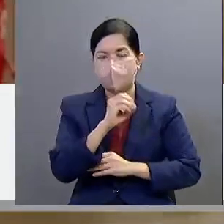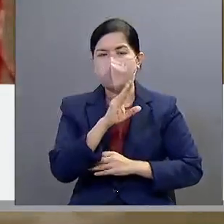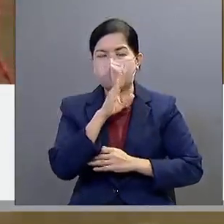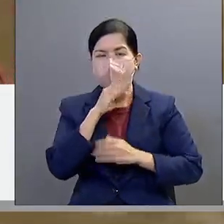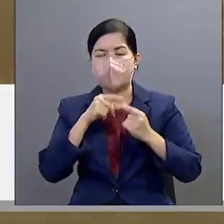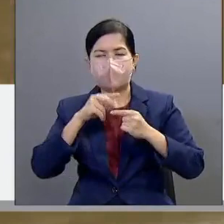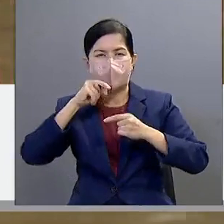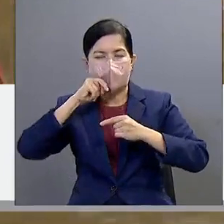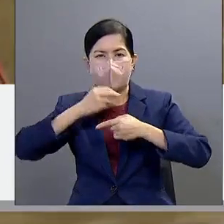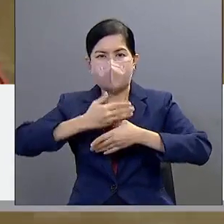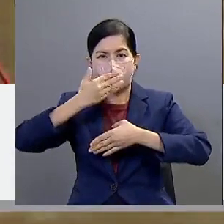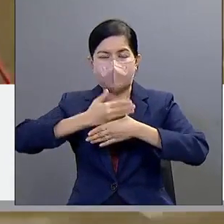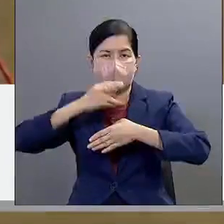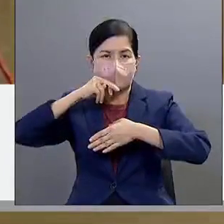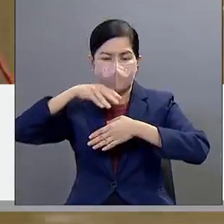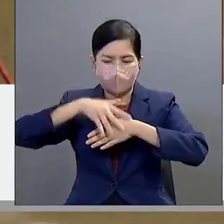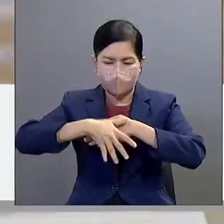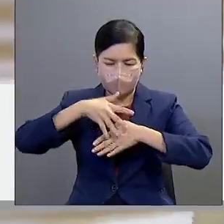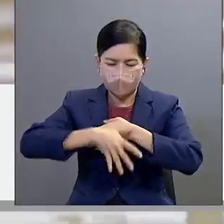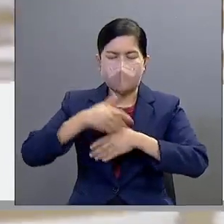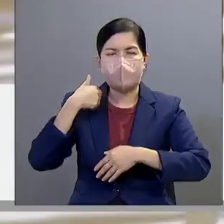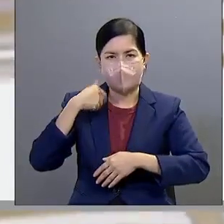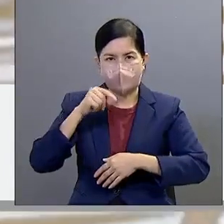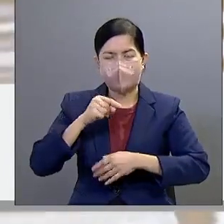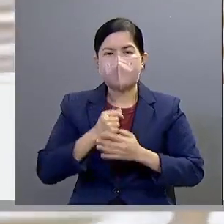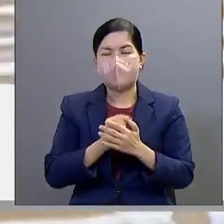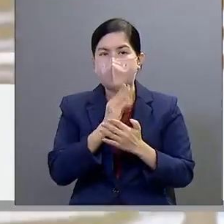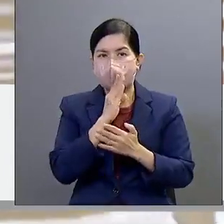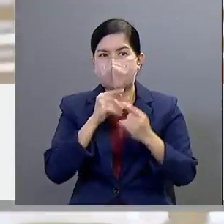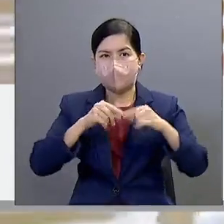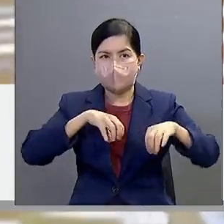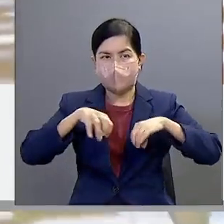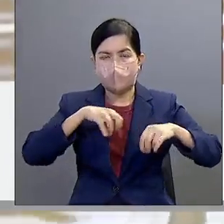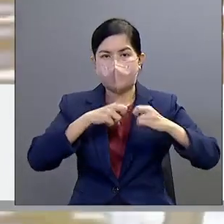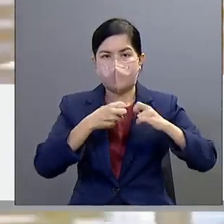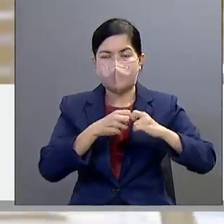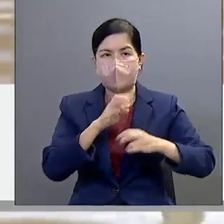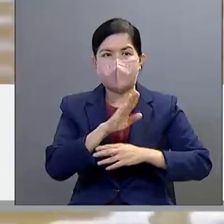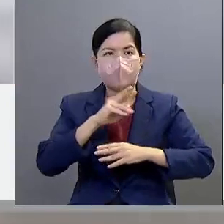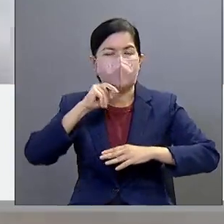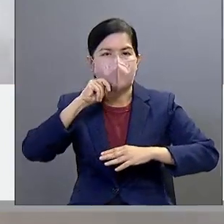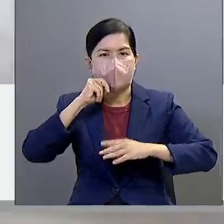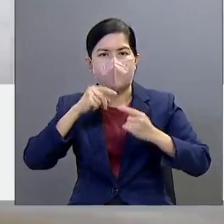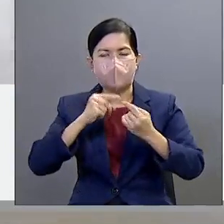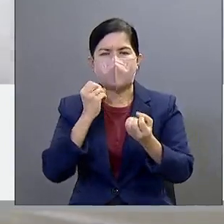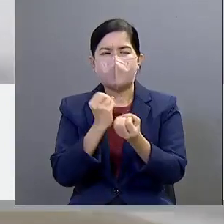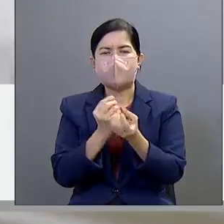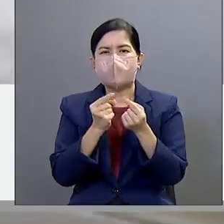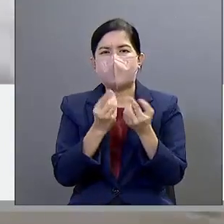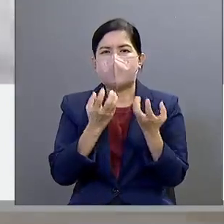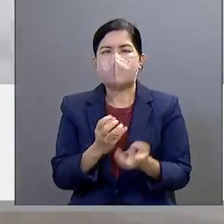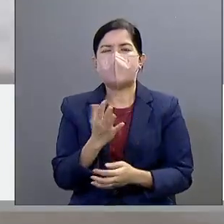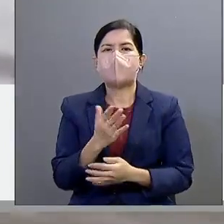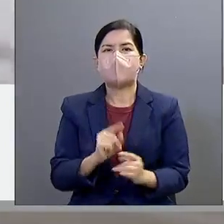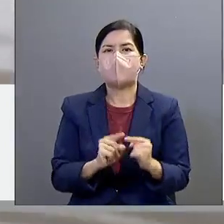คะจะมีบางส่วนที่ป้องกันไม่ได้แต่เชื่อว่าการบริหารจัดการน้ำเนี่ยมันจะทำให้ผลกระทบไม่รุนแรงบวกกับคนในพื้นที่นะคะมีประสบ